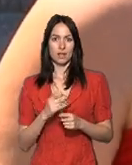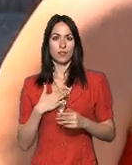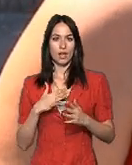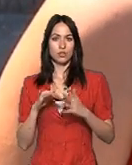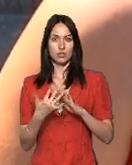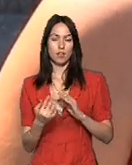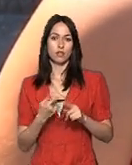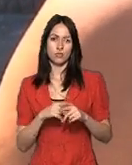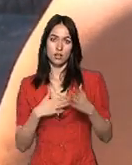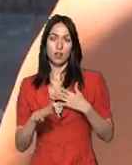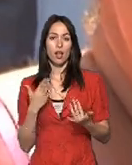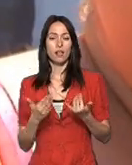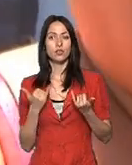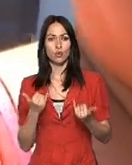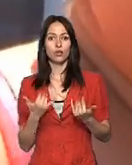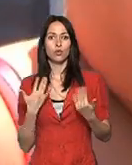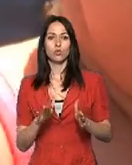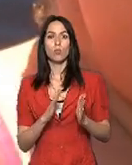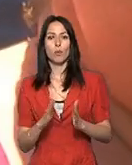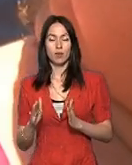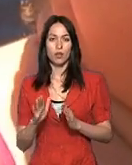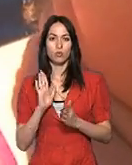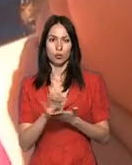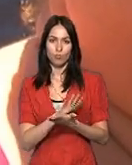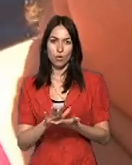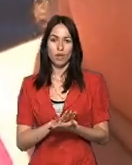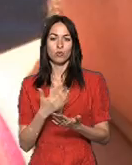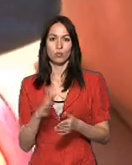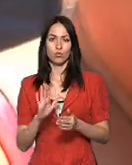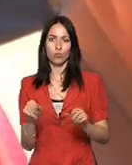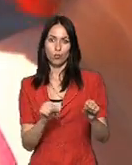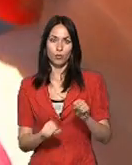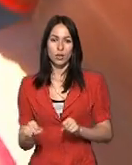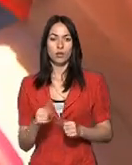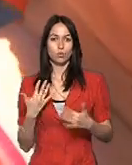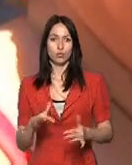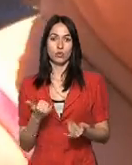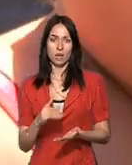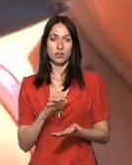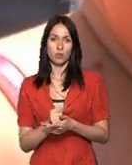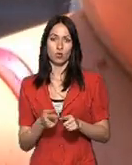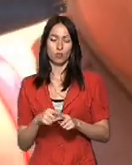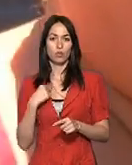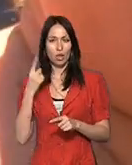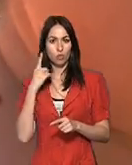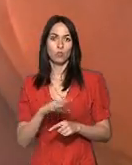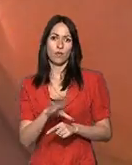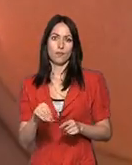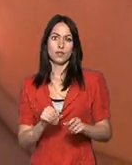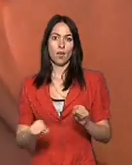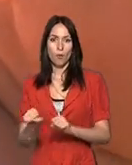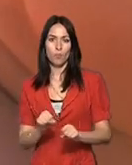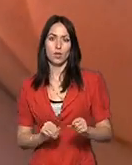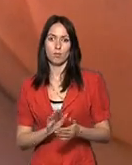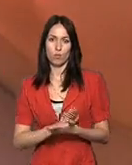це радує. Ми сьогодні вже порядок наведемо, поприбираємо. Ми вже зараз цим займаємося, тому я думаю, усе помиємо, почистимо,